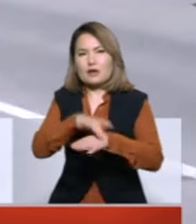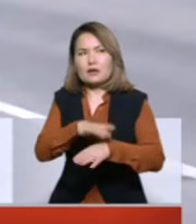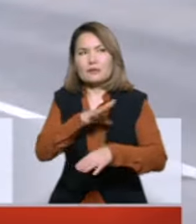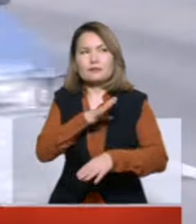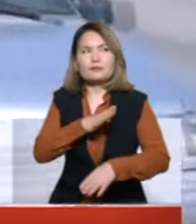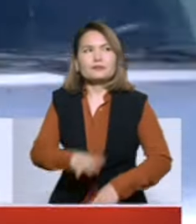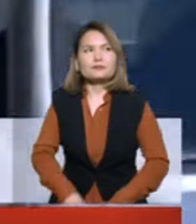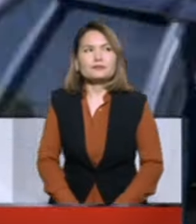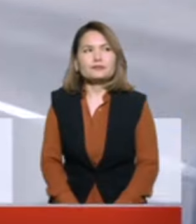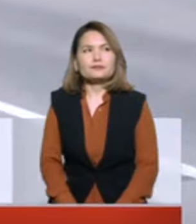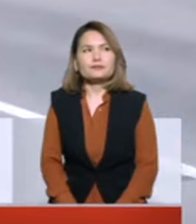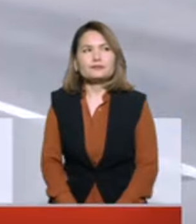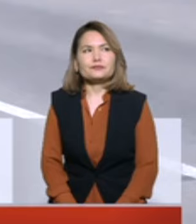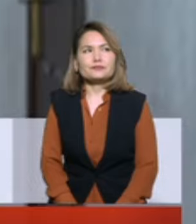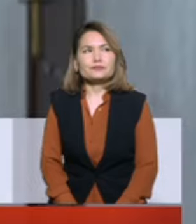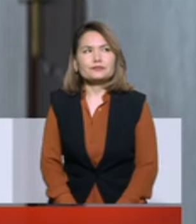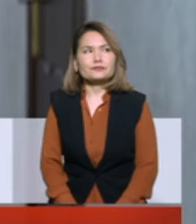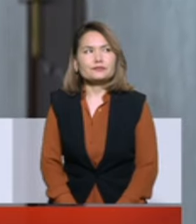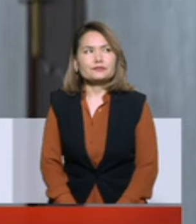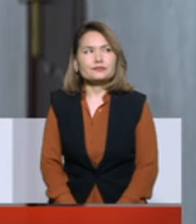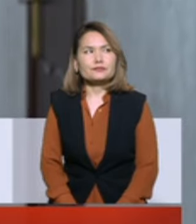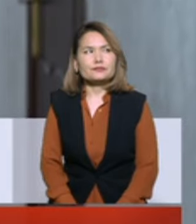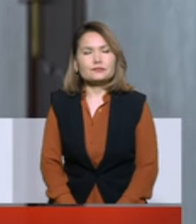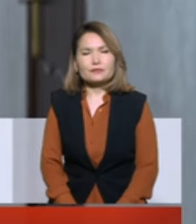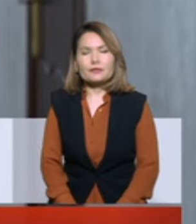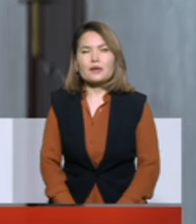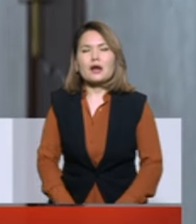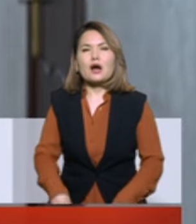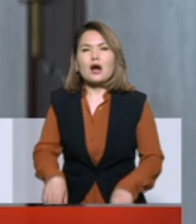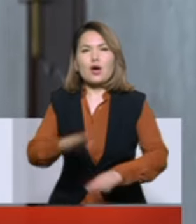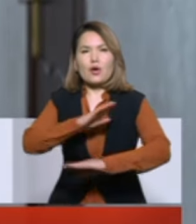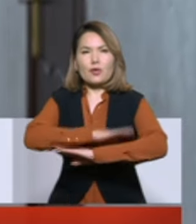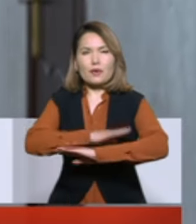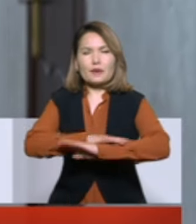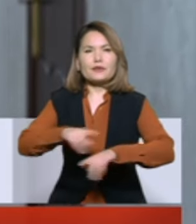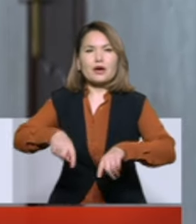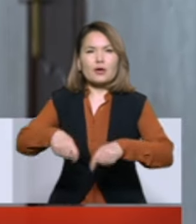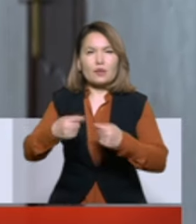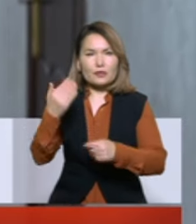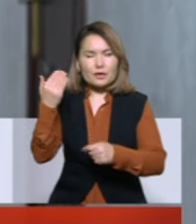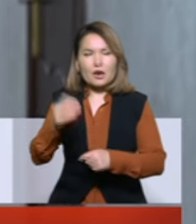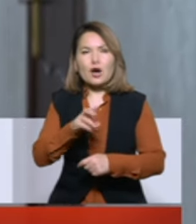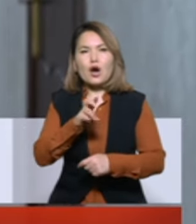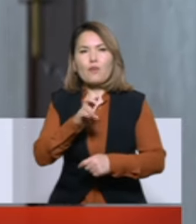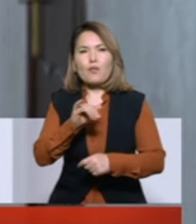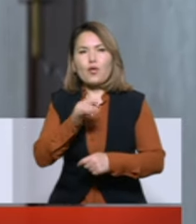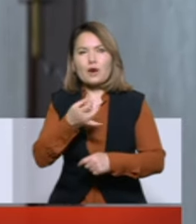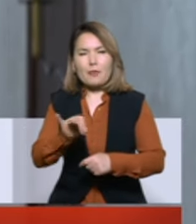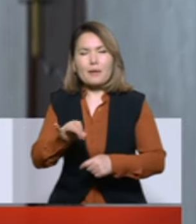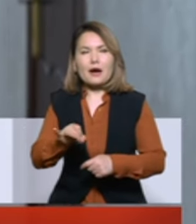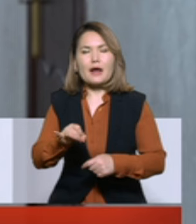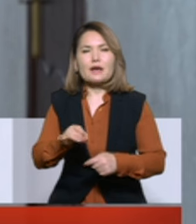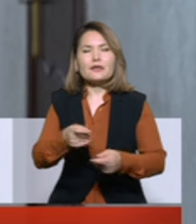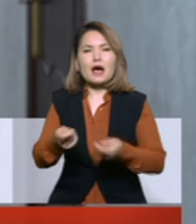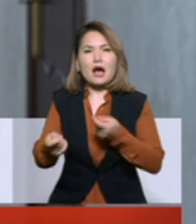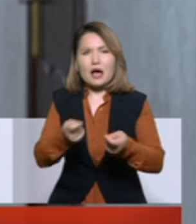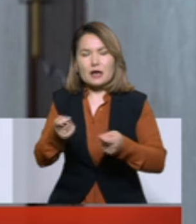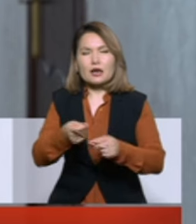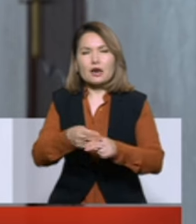анықтады. Қозғалған тәртіптік іс бойынша аудан әкімі Бурабай кентінің әкіміне қатаң сөгіс